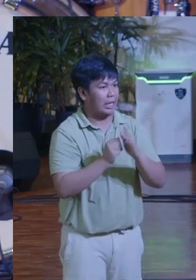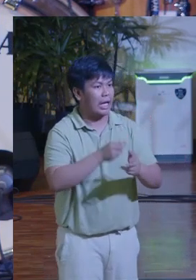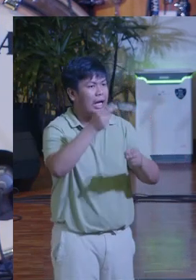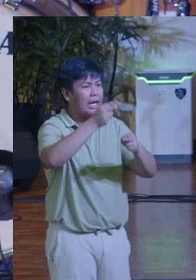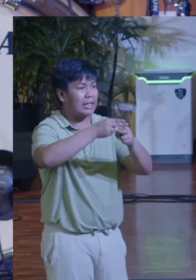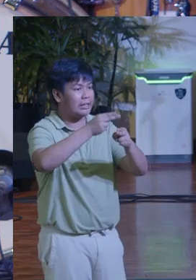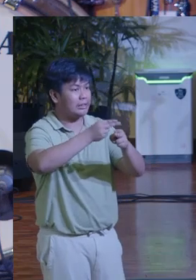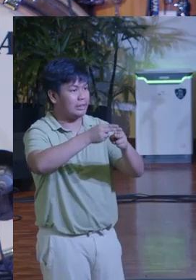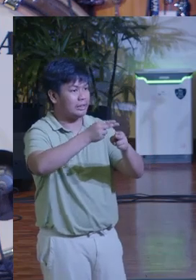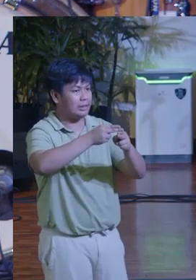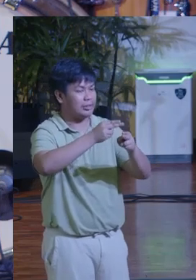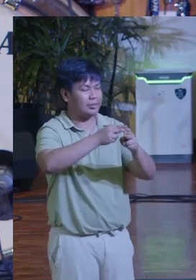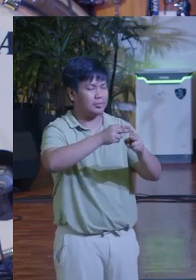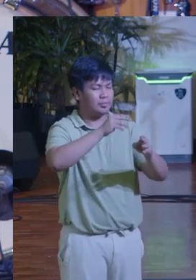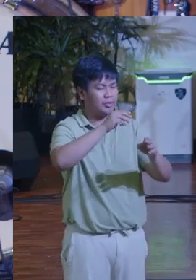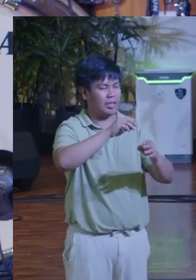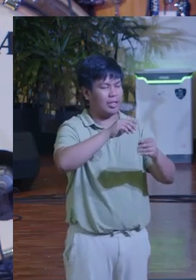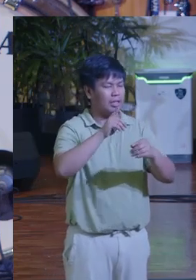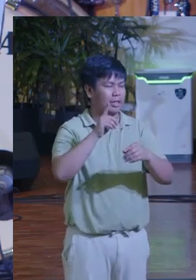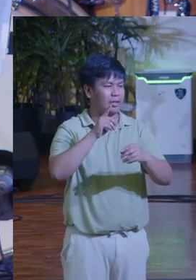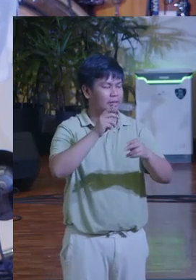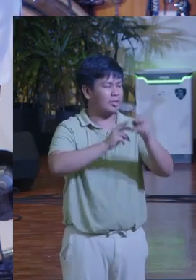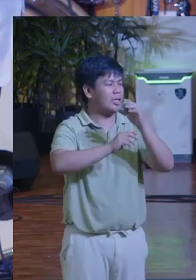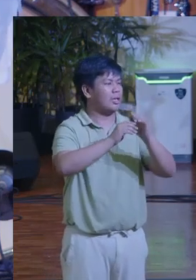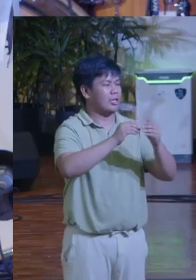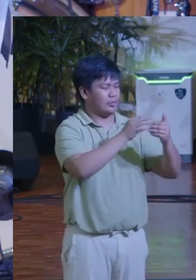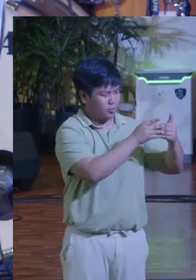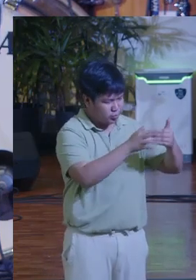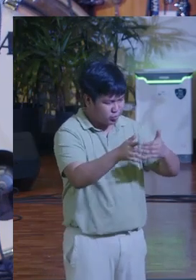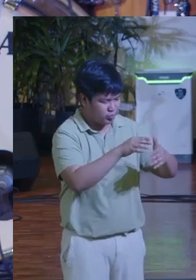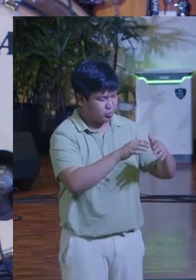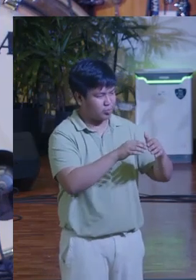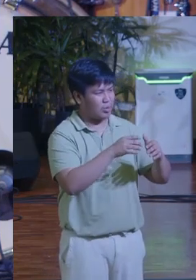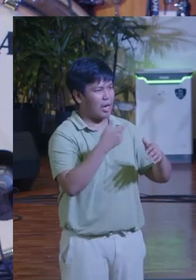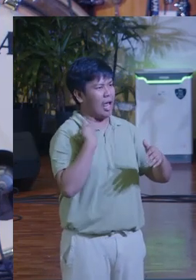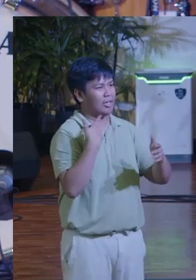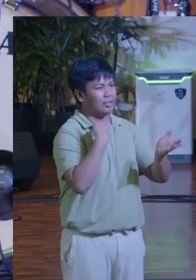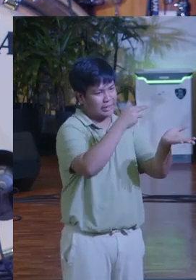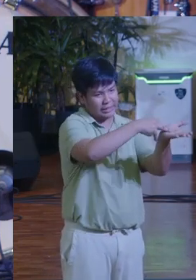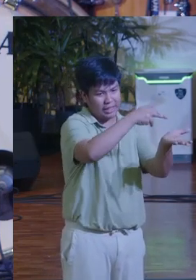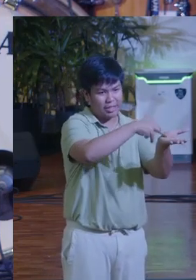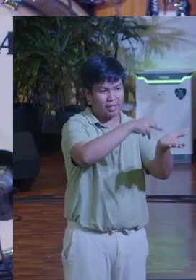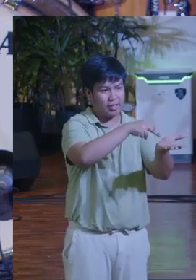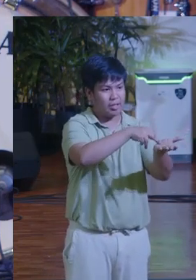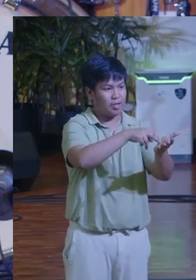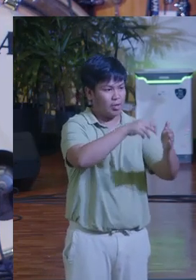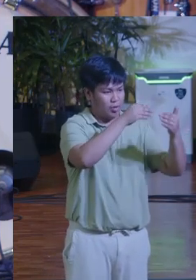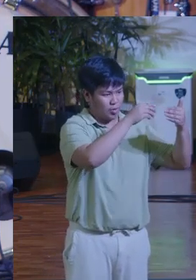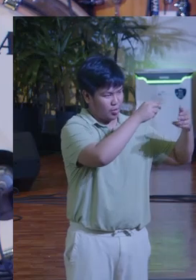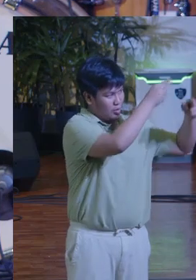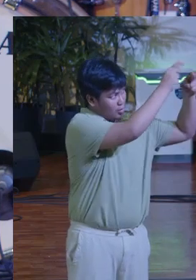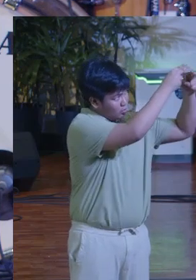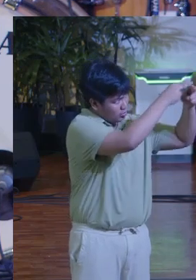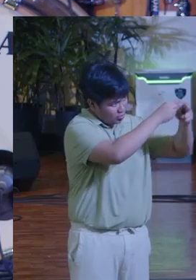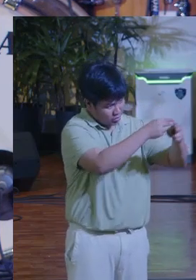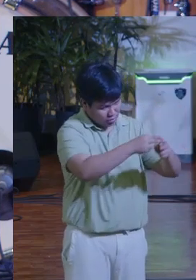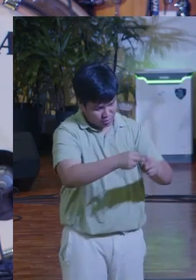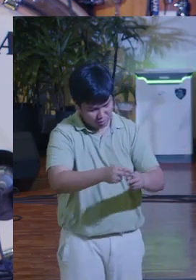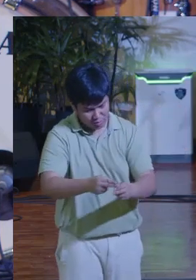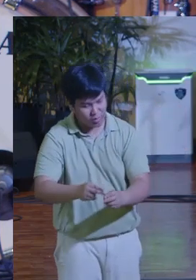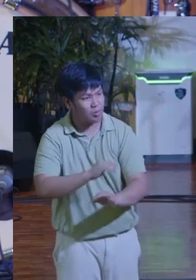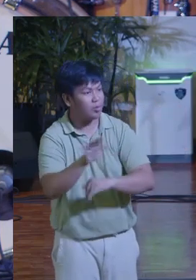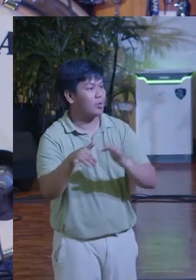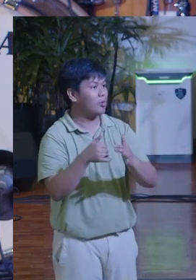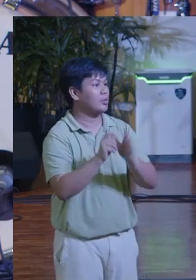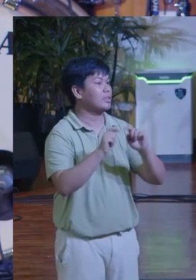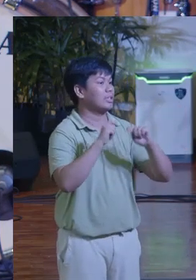nila ay nasa Numbers 26:59 din po. No? Kung saan may talaan ng mga pamilya ng mga Levita.